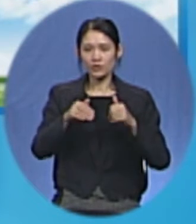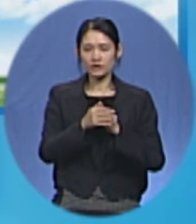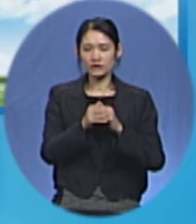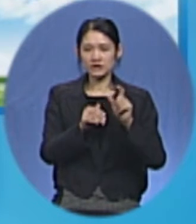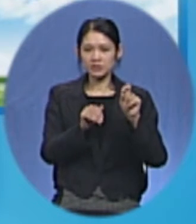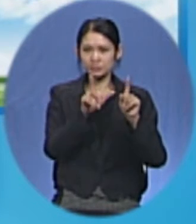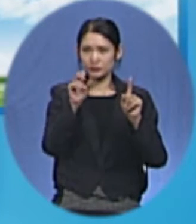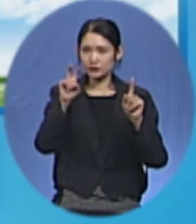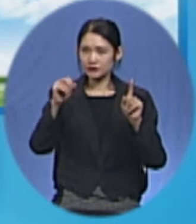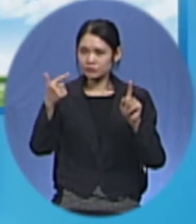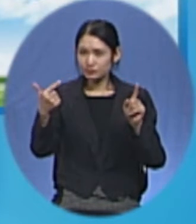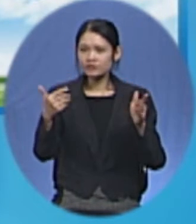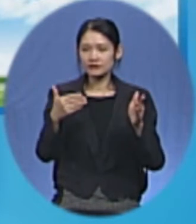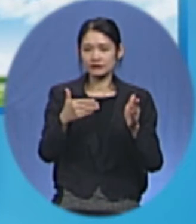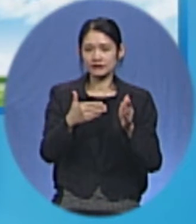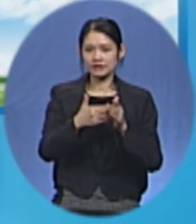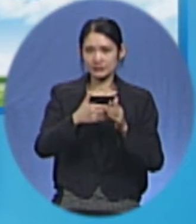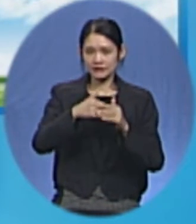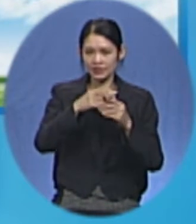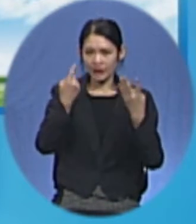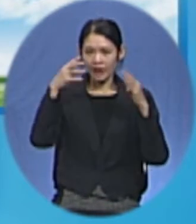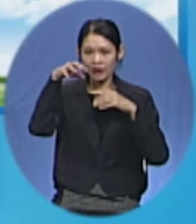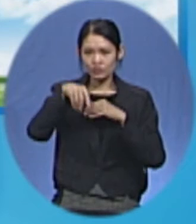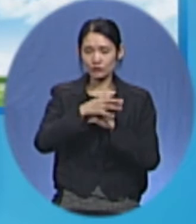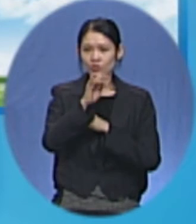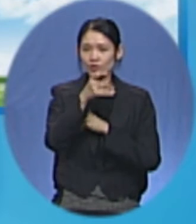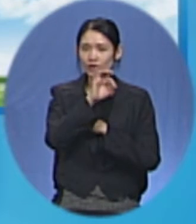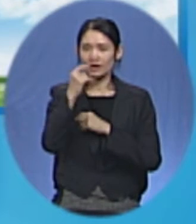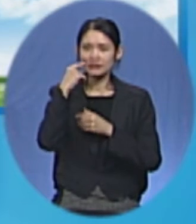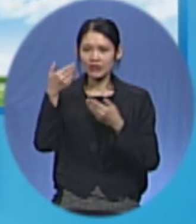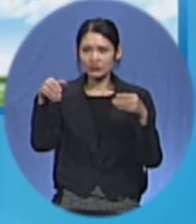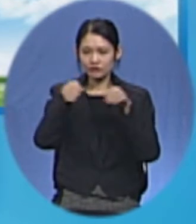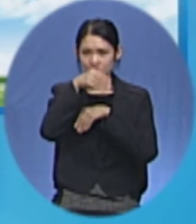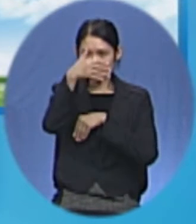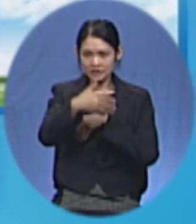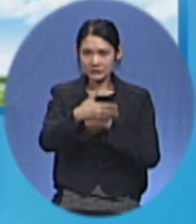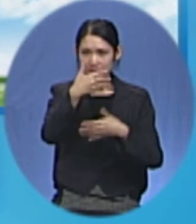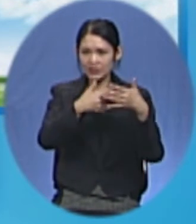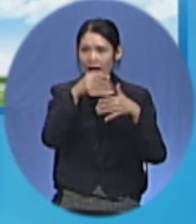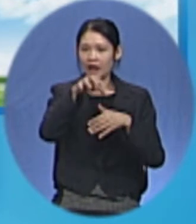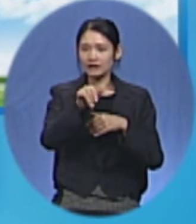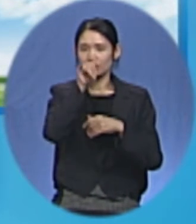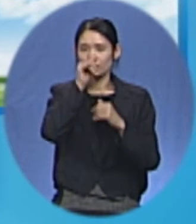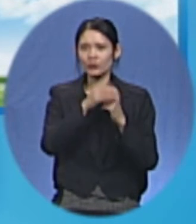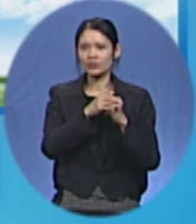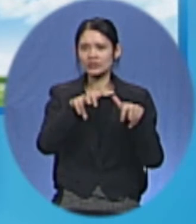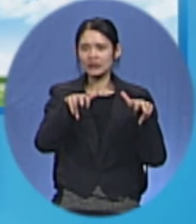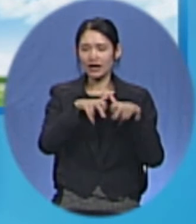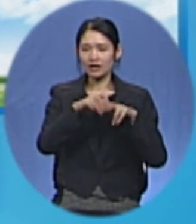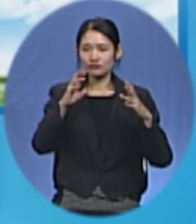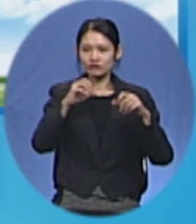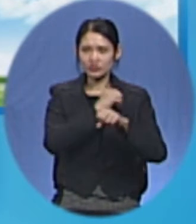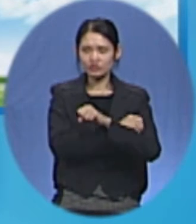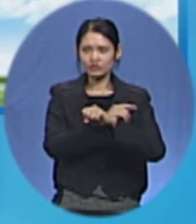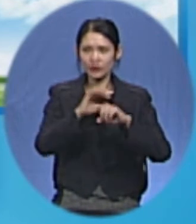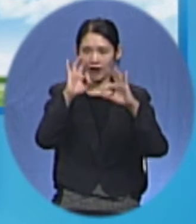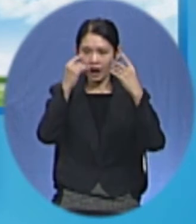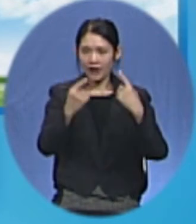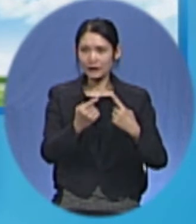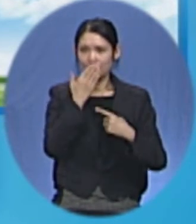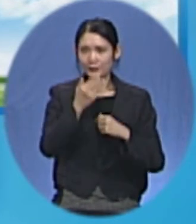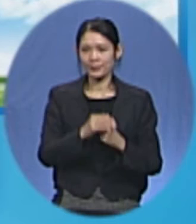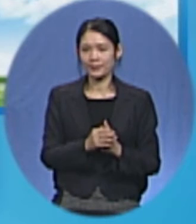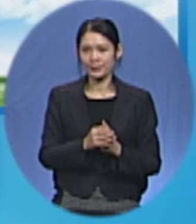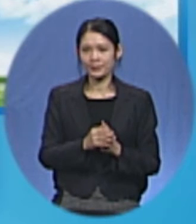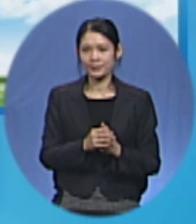11월 26일까지 대학로 동양예술극장 일관에서 공연되며 장애인과 국가유공자 할인 혜택이